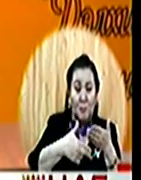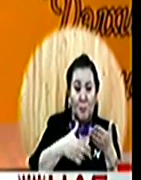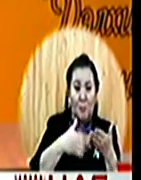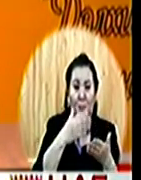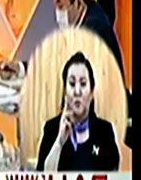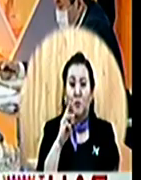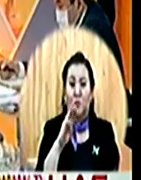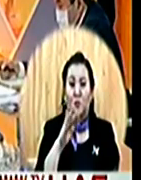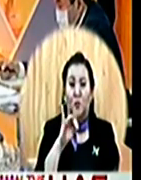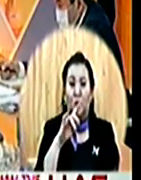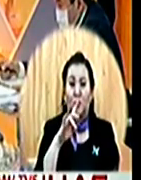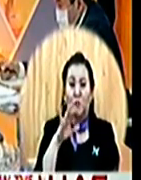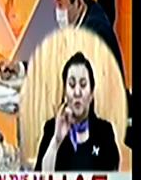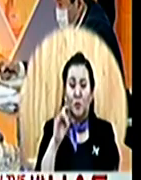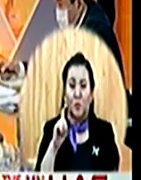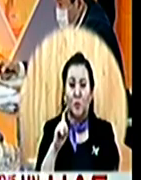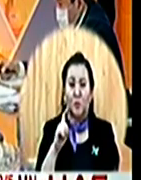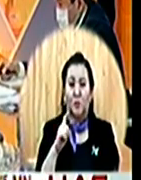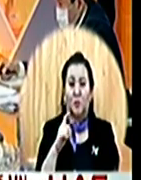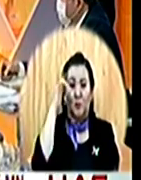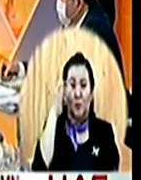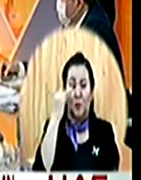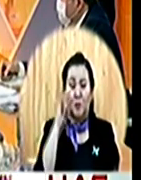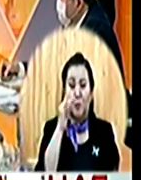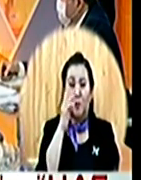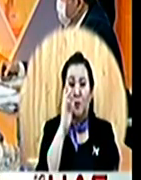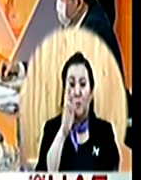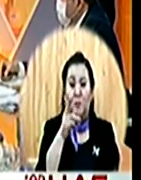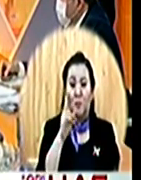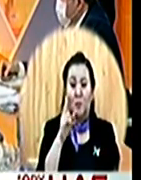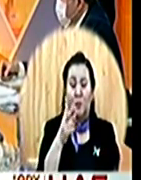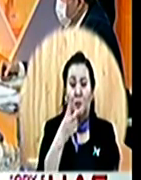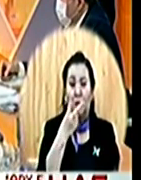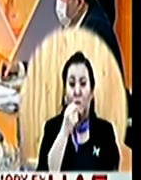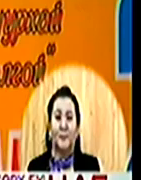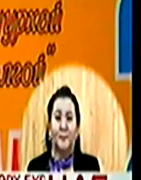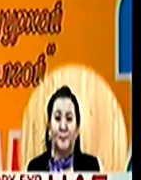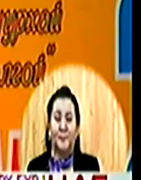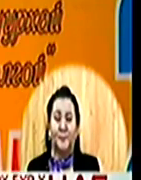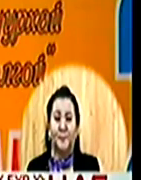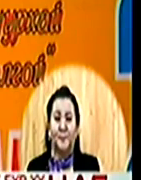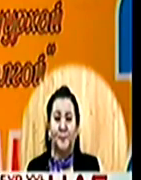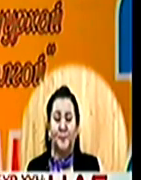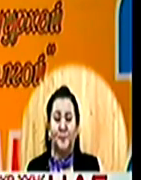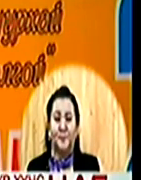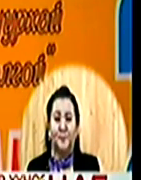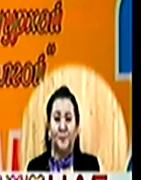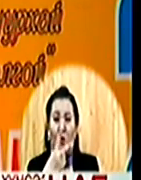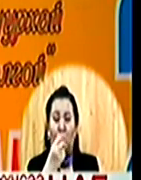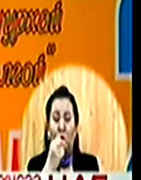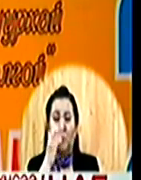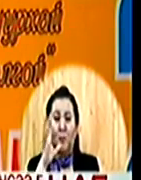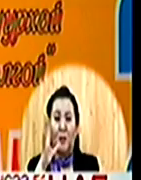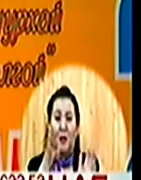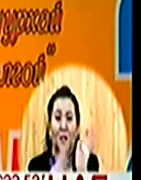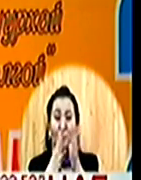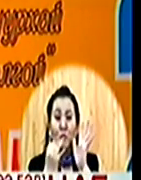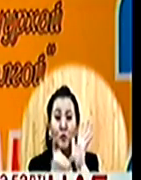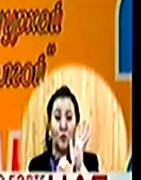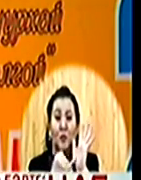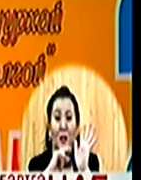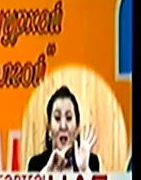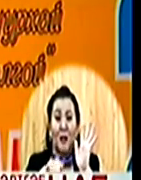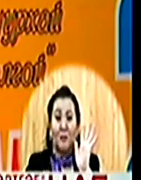болно. Хуралдаанд тус компани төрийн эзэмшлийн саналын ирэх бүхий хувьцаа эзэмших эрхийг хэрэгжүүлэгч уулуурхай хүнд үйлдвэрийн